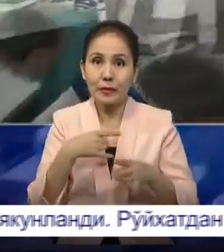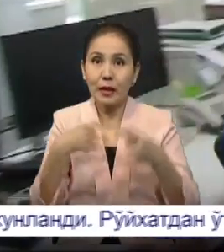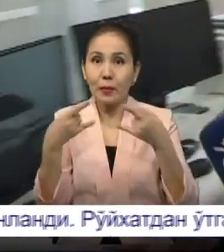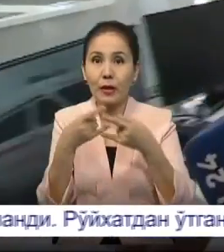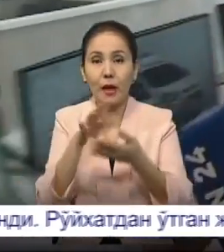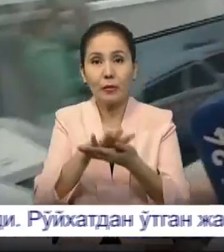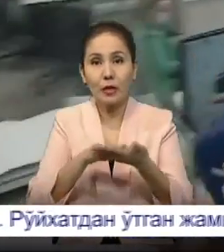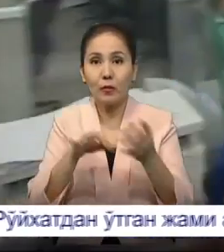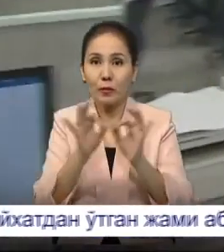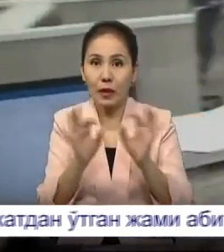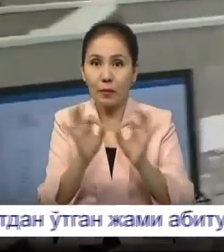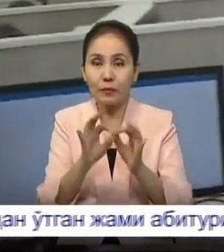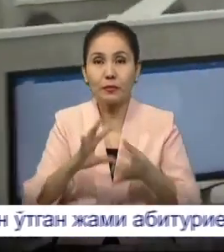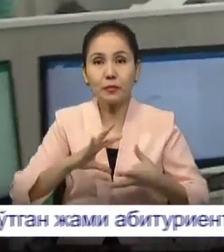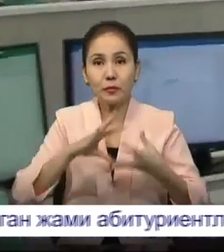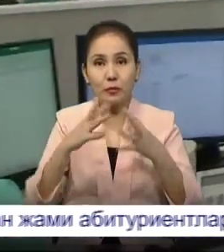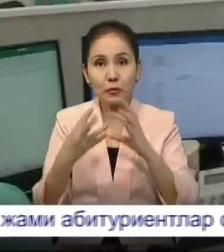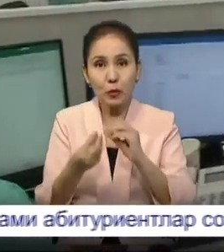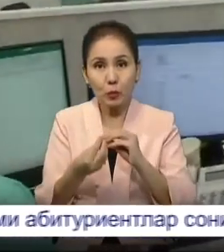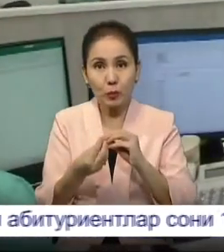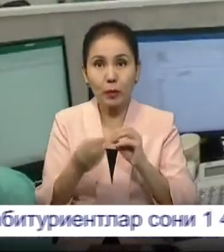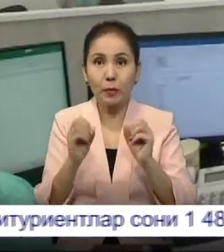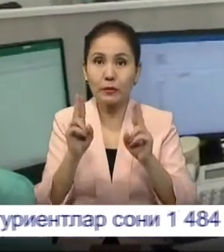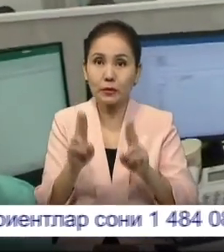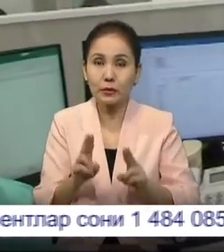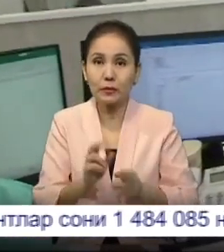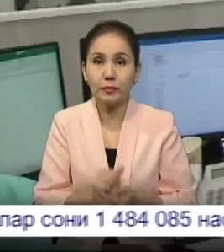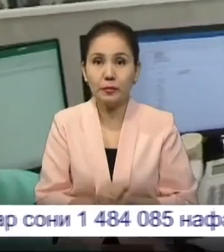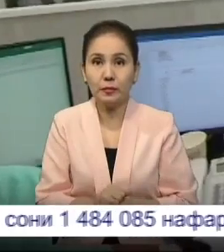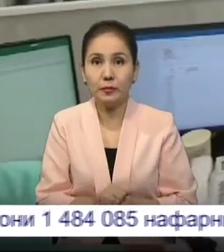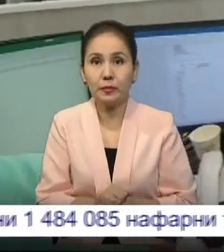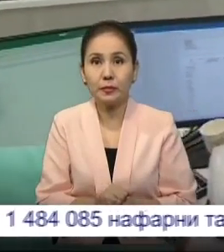davom ettiramiz. Umuman mazkur bir daqiqa.